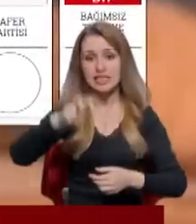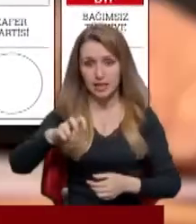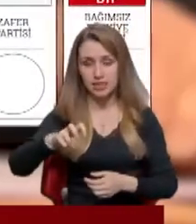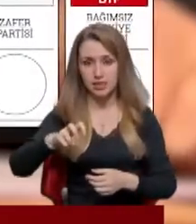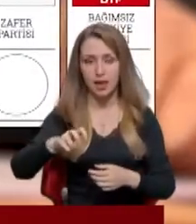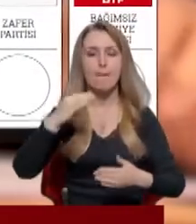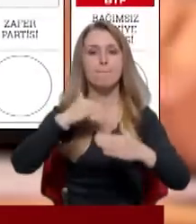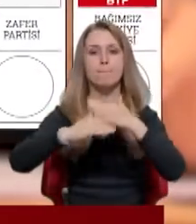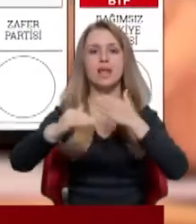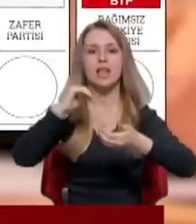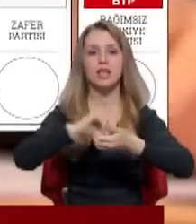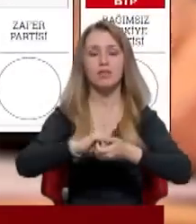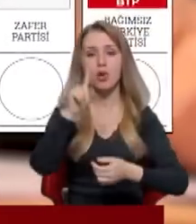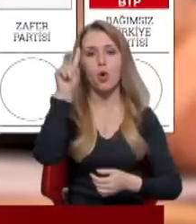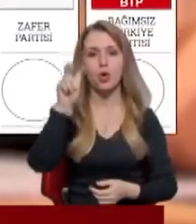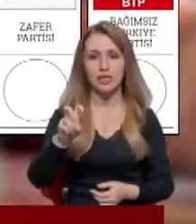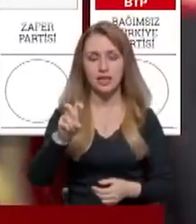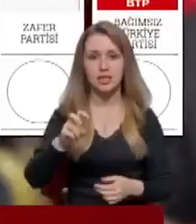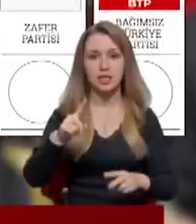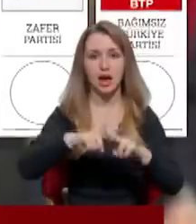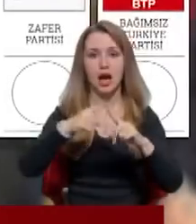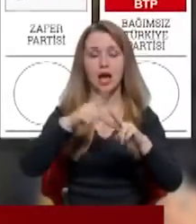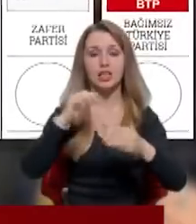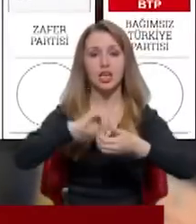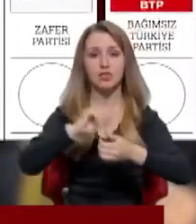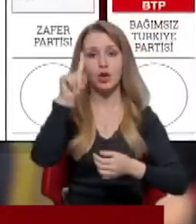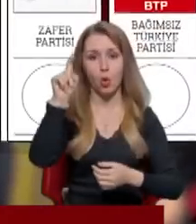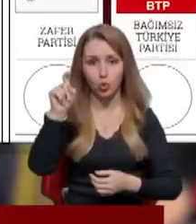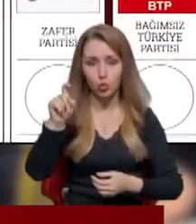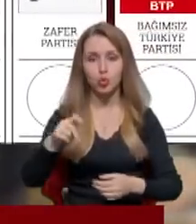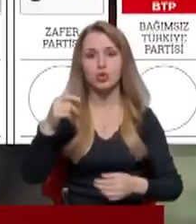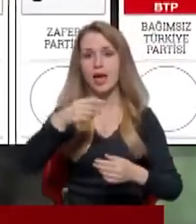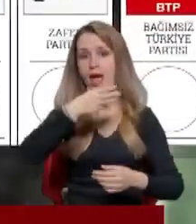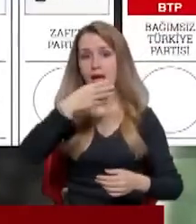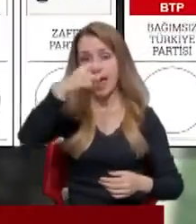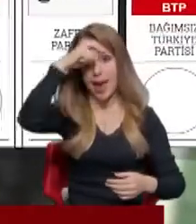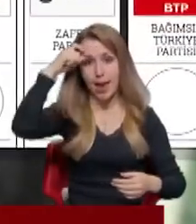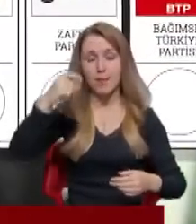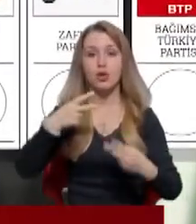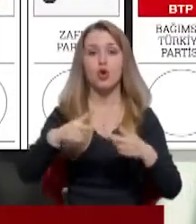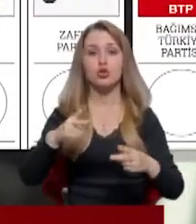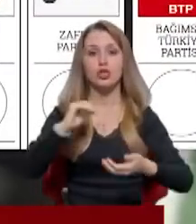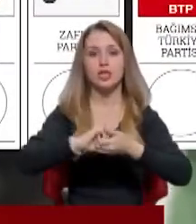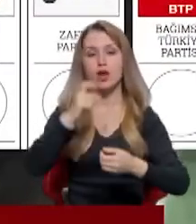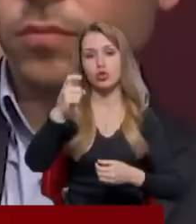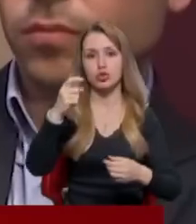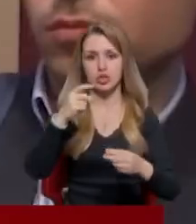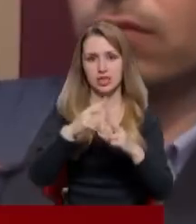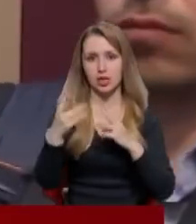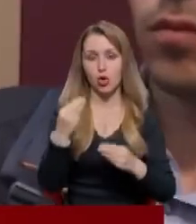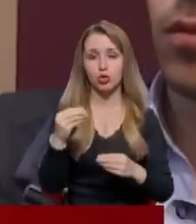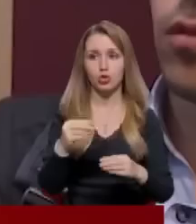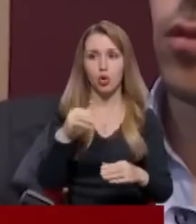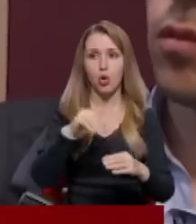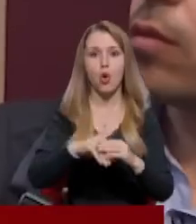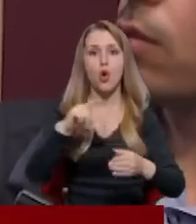sırada millet ittifakı 18 Ata ittifakı 19 emek ve özgürlük ittifakı 9 sıraya yerleşti